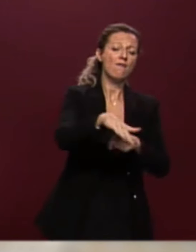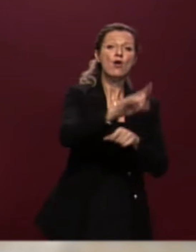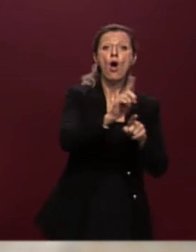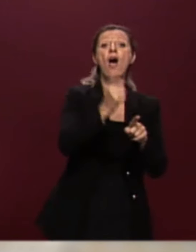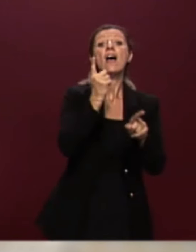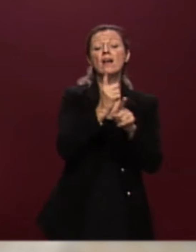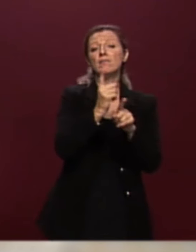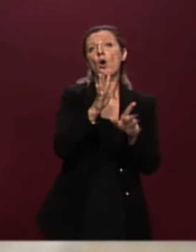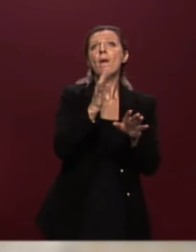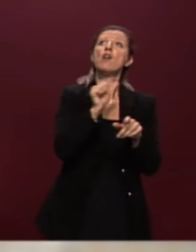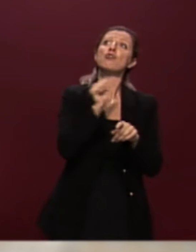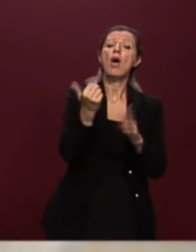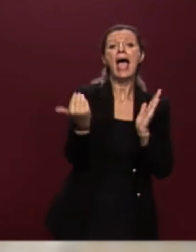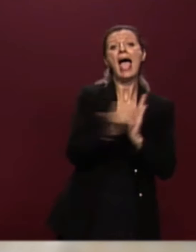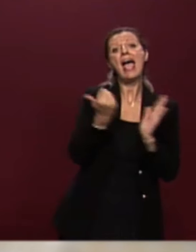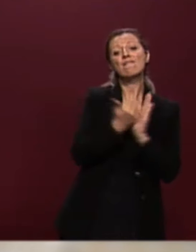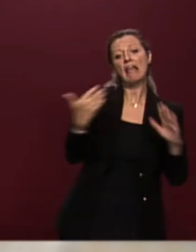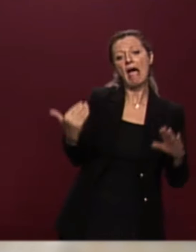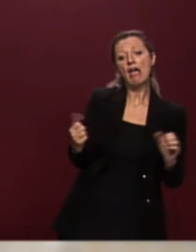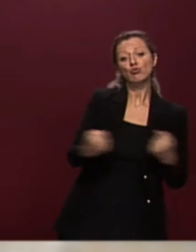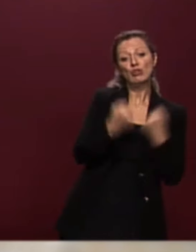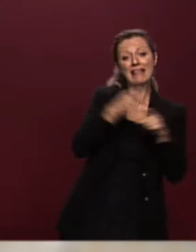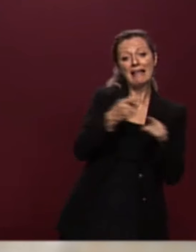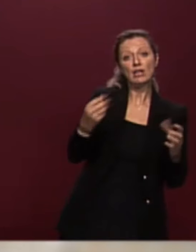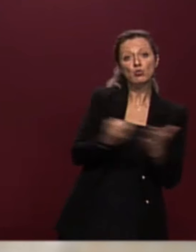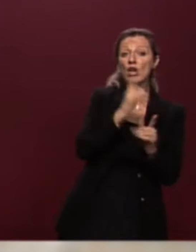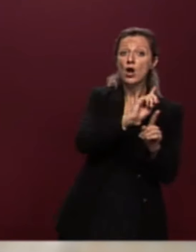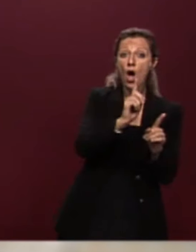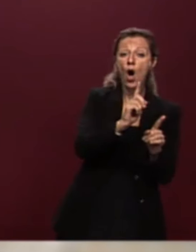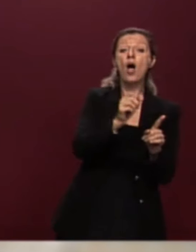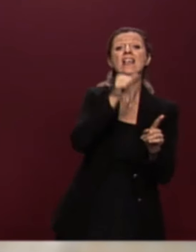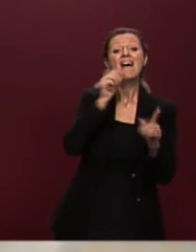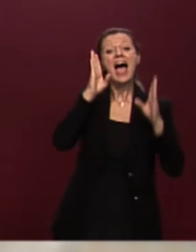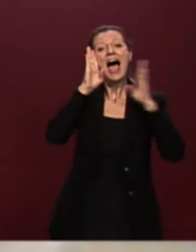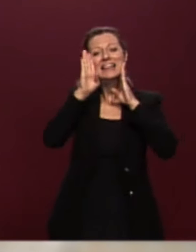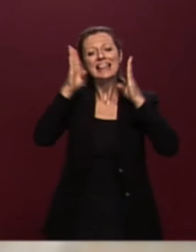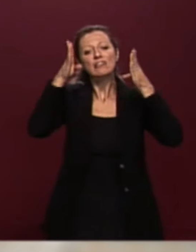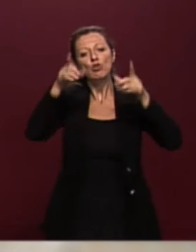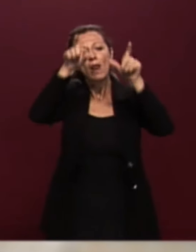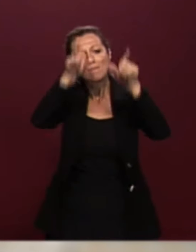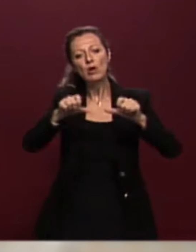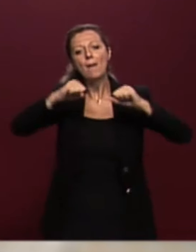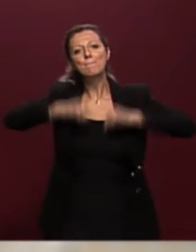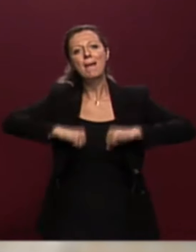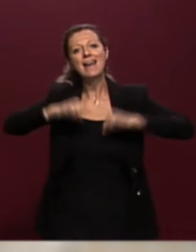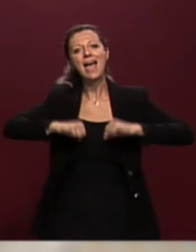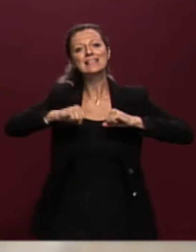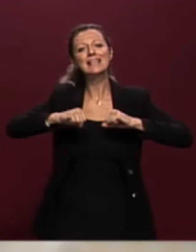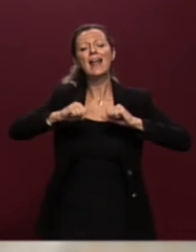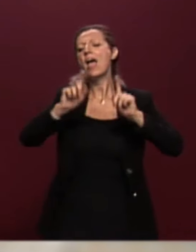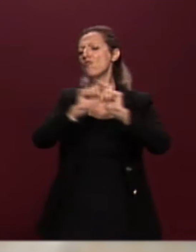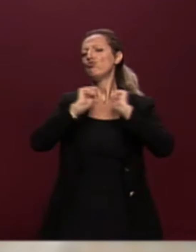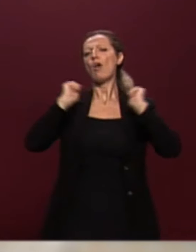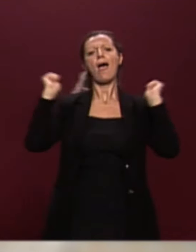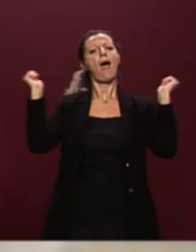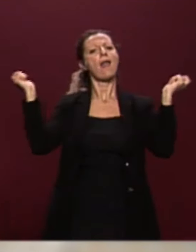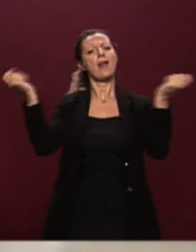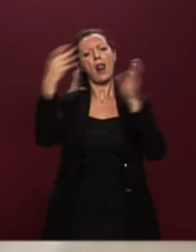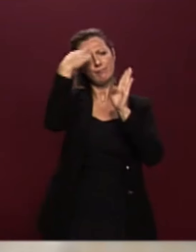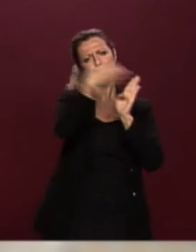che un incidente accada e attenzione al benessere della persona nella sua più ampia definizione e